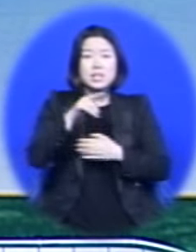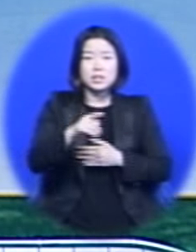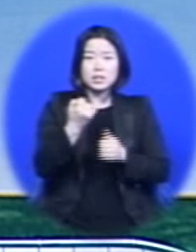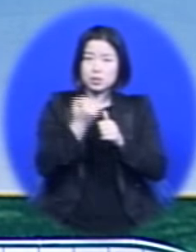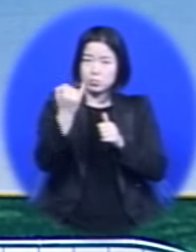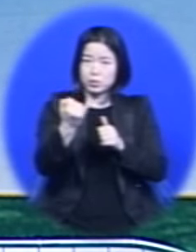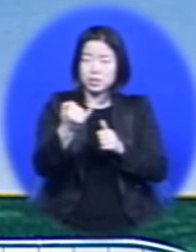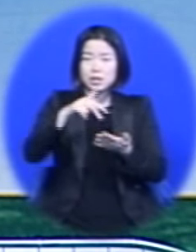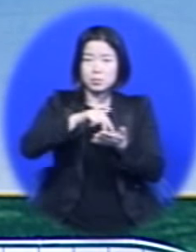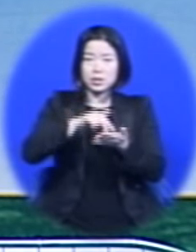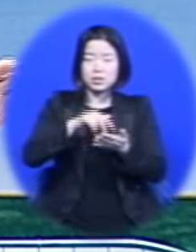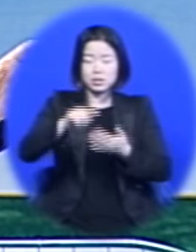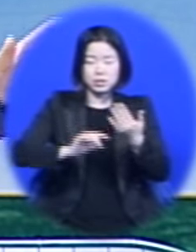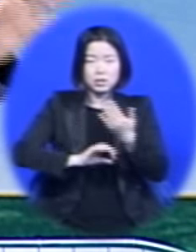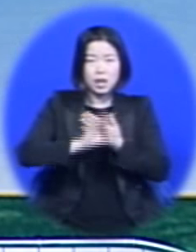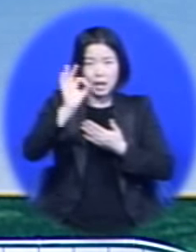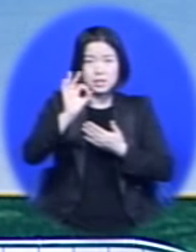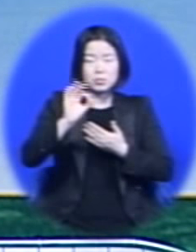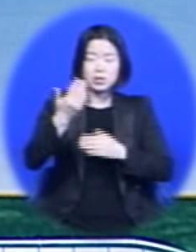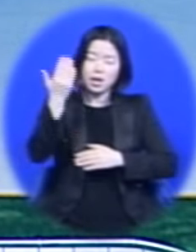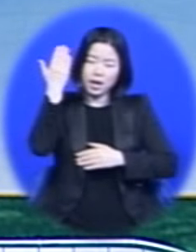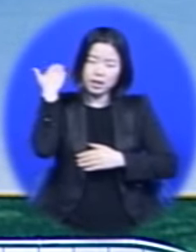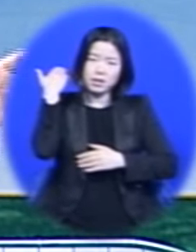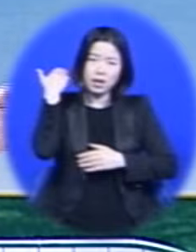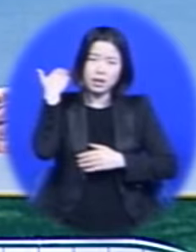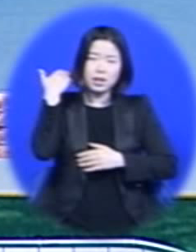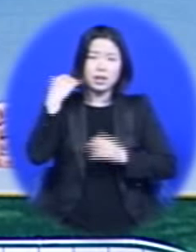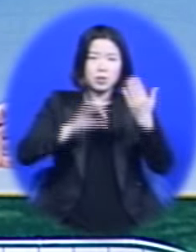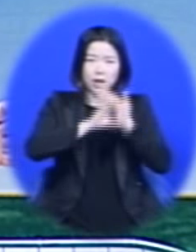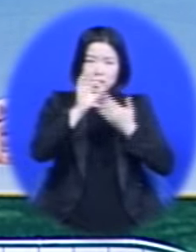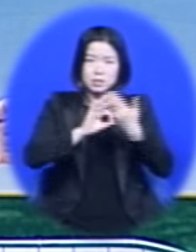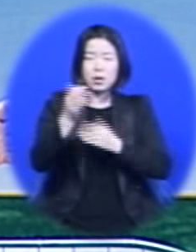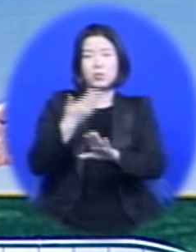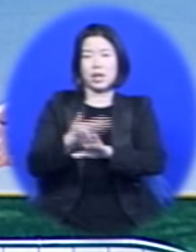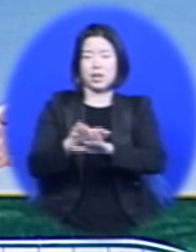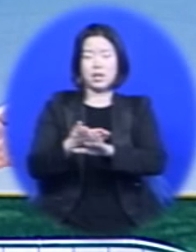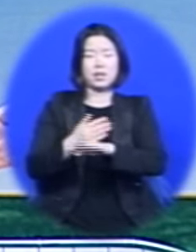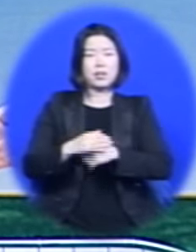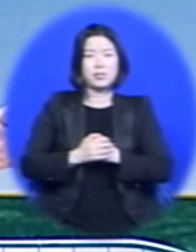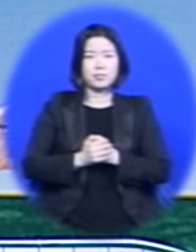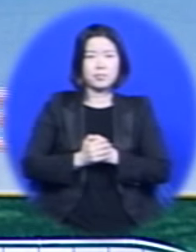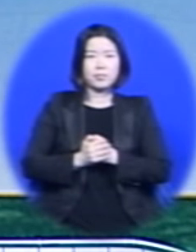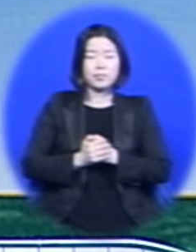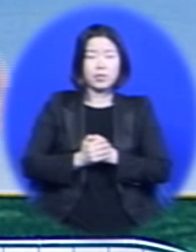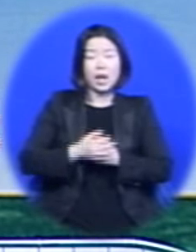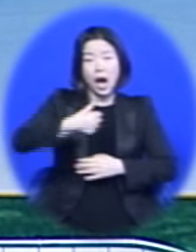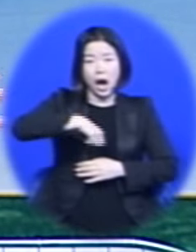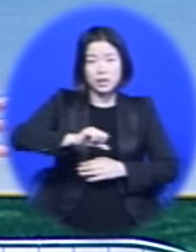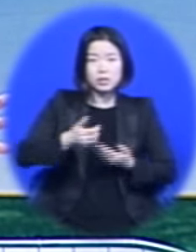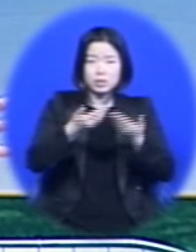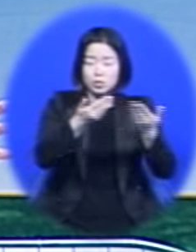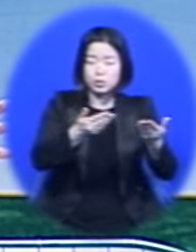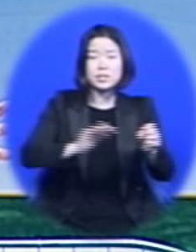부인에게 있어서는 그날 아침은 그 이전에 수없이 지나갔던 아침과 다른 아침이었다고 그랬습니다. 아들을